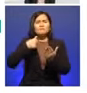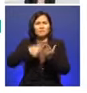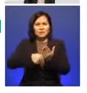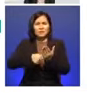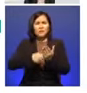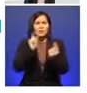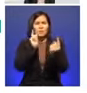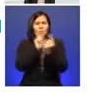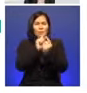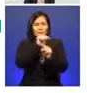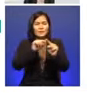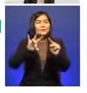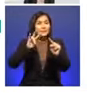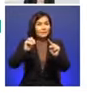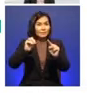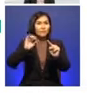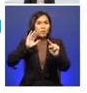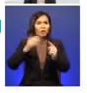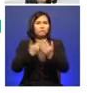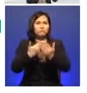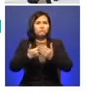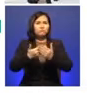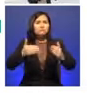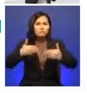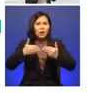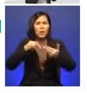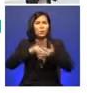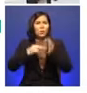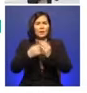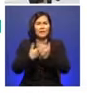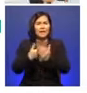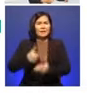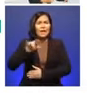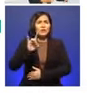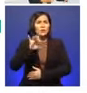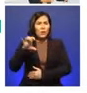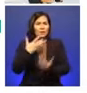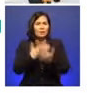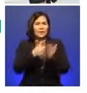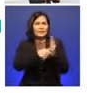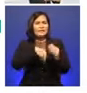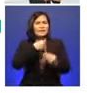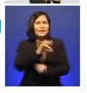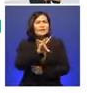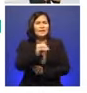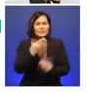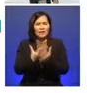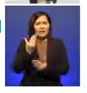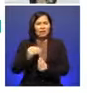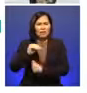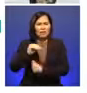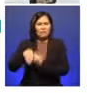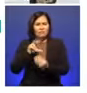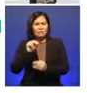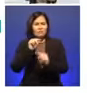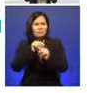มาณ 70% ของรายได้นะก็คือมีได้เงินมา100%จ่ายหนี้ไป 70%งั้นเหลือใช้ 30% มันจึงไม่ค่อยแปล